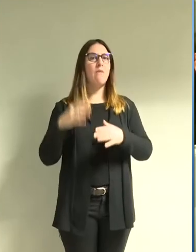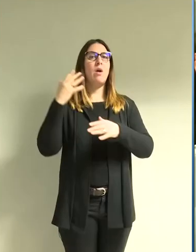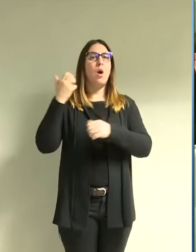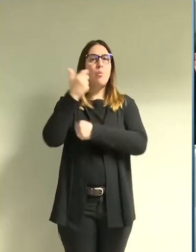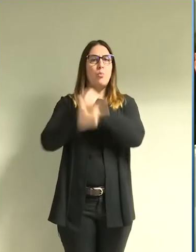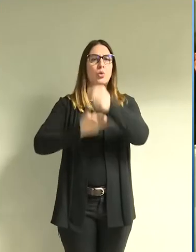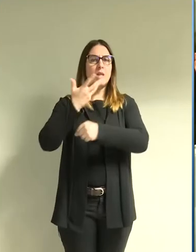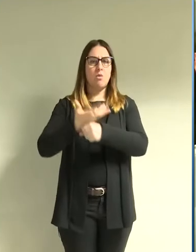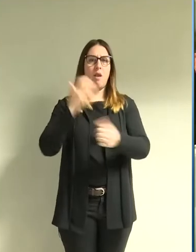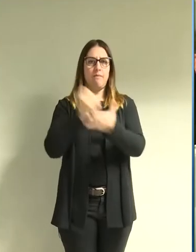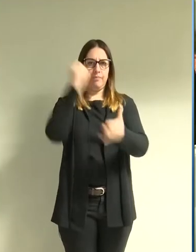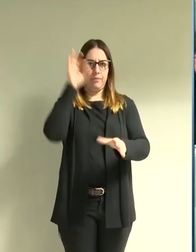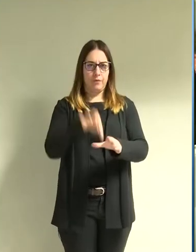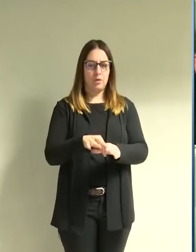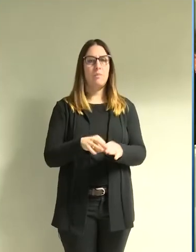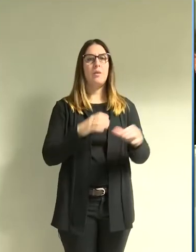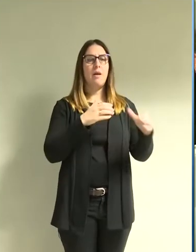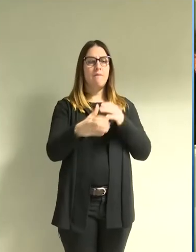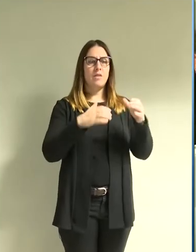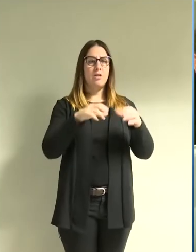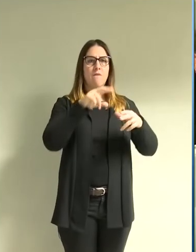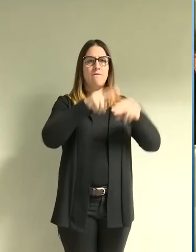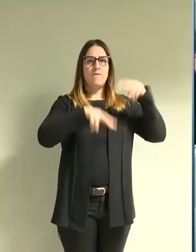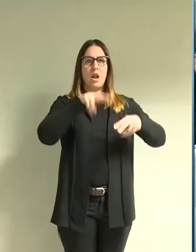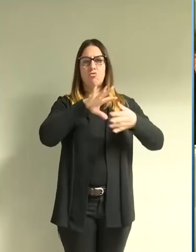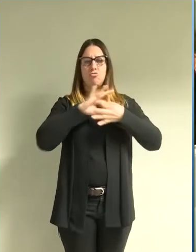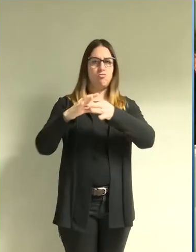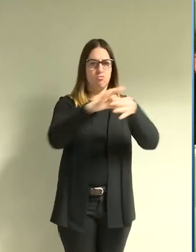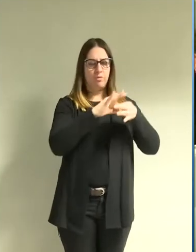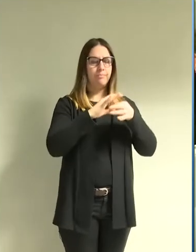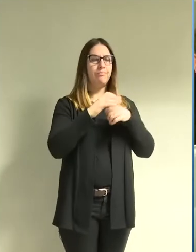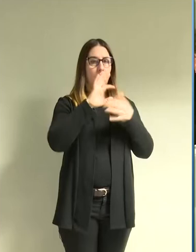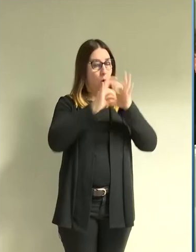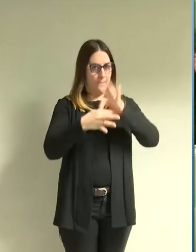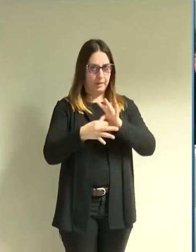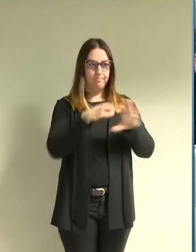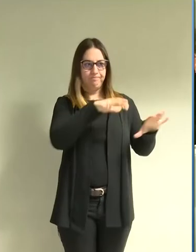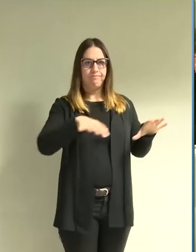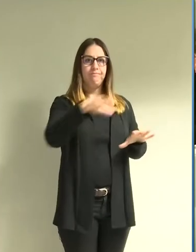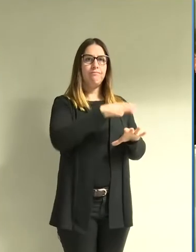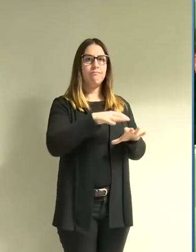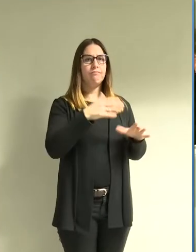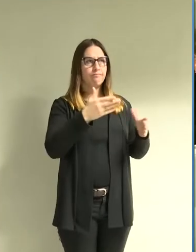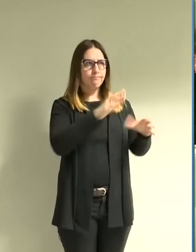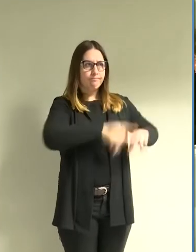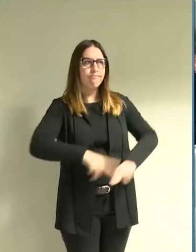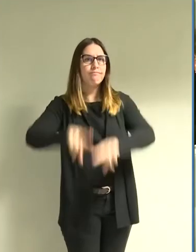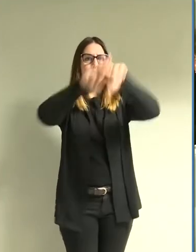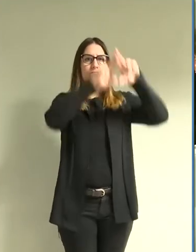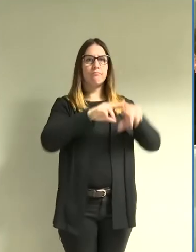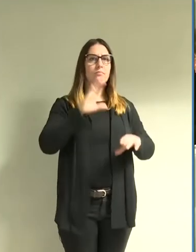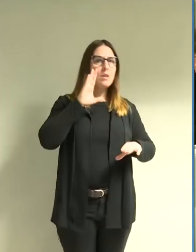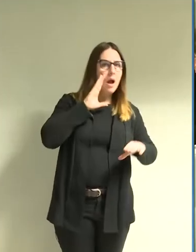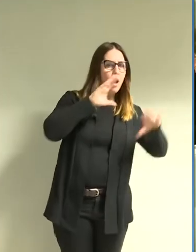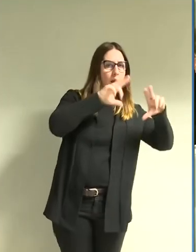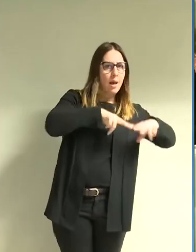le quartier de villeneuve village olympique fait l'objet d'un ambitieux projet de rénovation en faveur de l'habitat des espaces et équipements publics